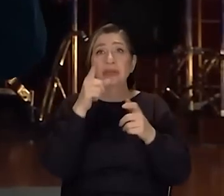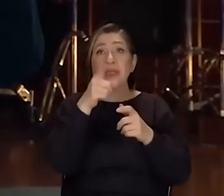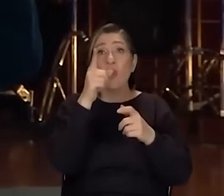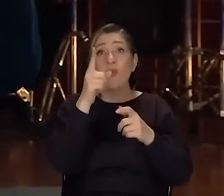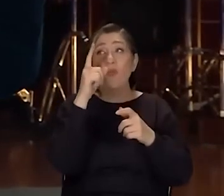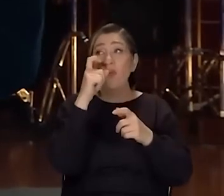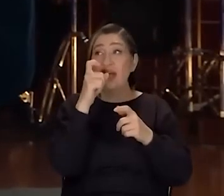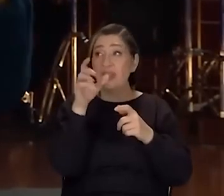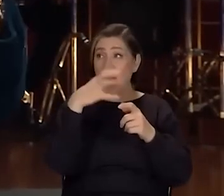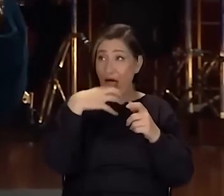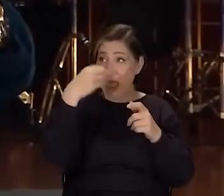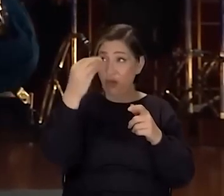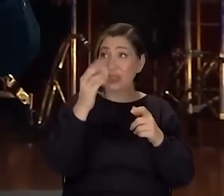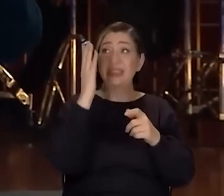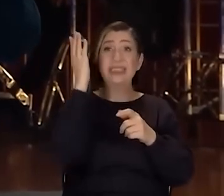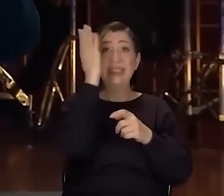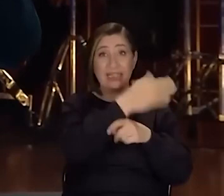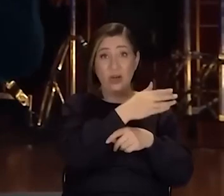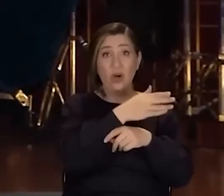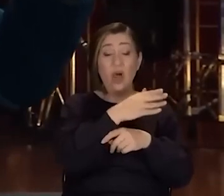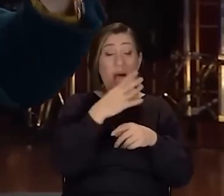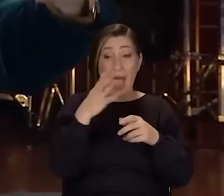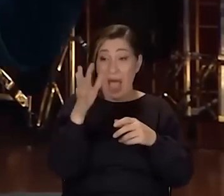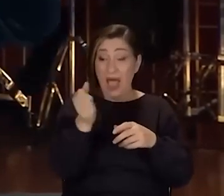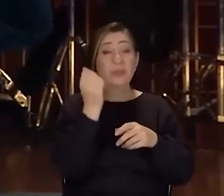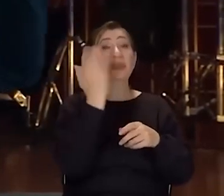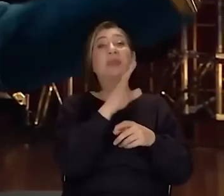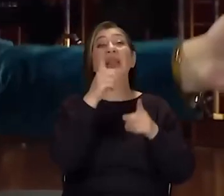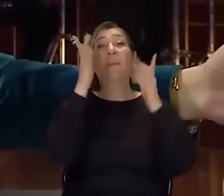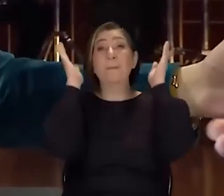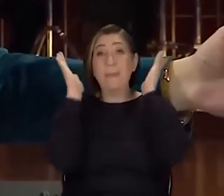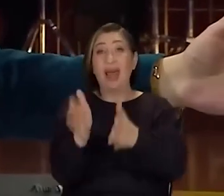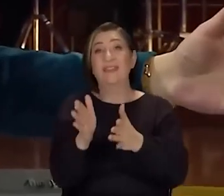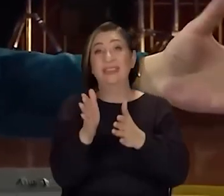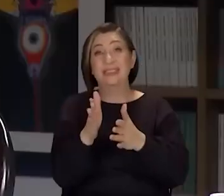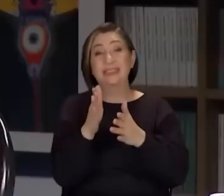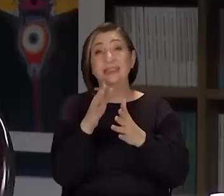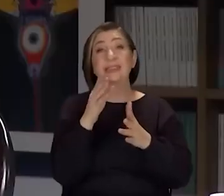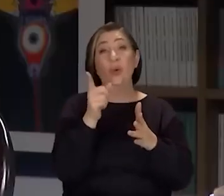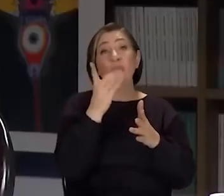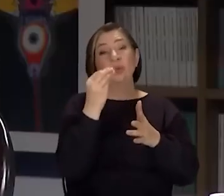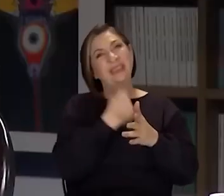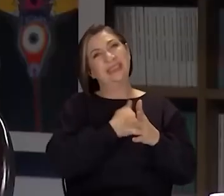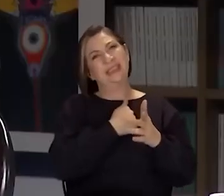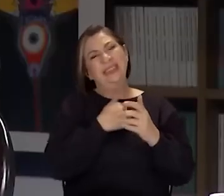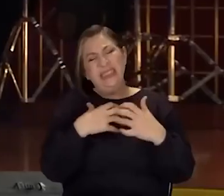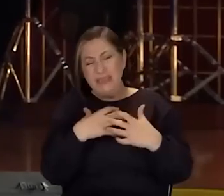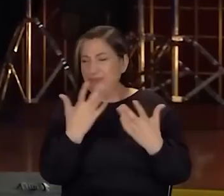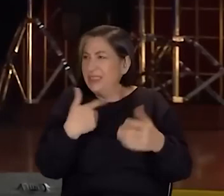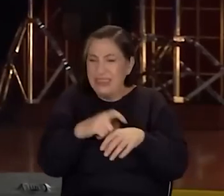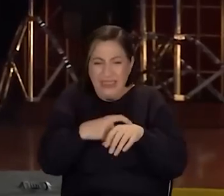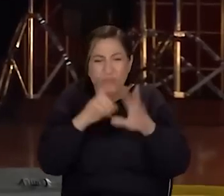senden o fotoğraf alınıyor ve gidiliyor. Alınıp gidilmezse Allah senin belanı versin. İşte o, onlar evet. çok sinir bozucu oluyor.